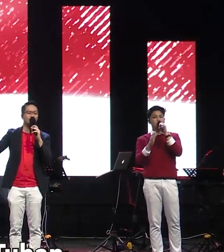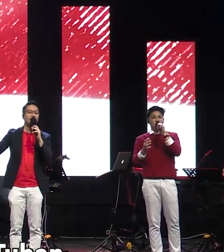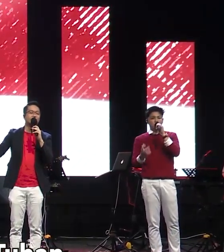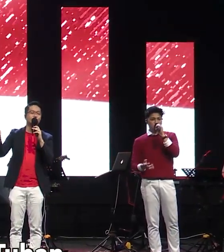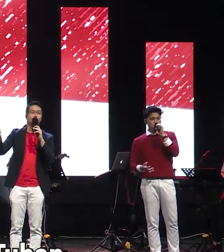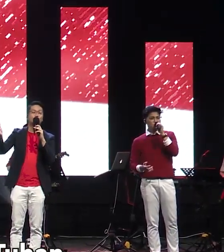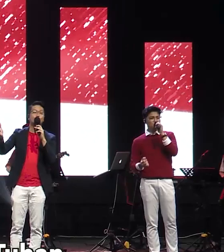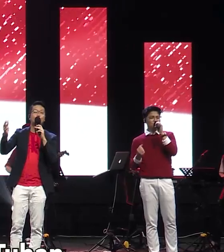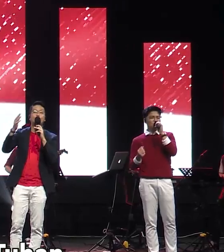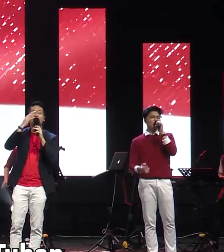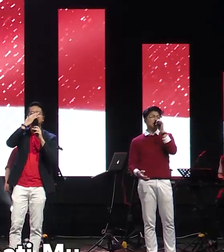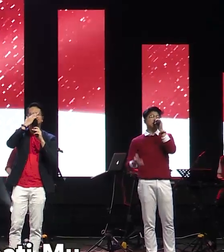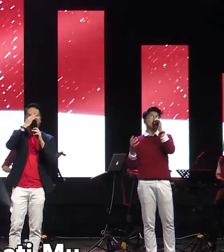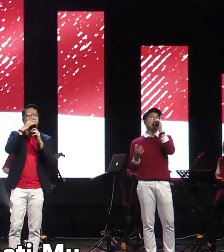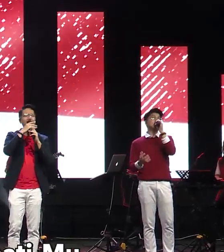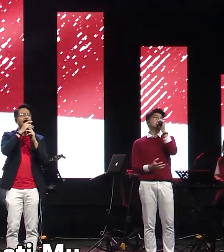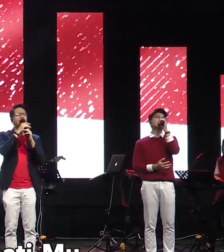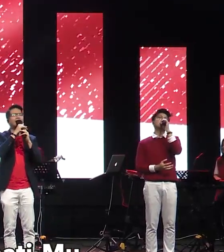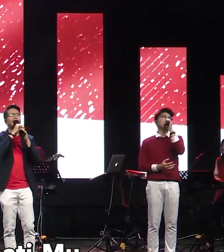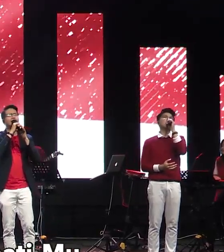rahmat-Mu Tuhan,